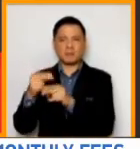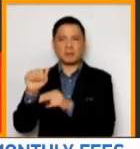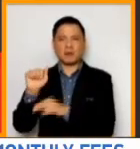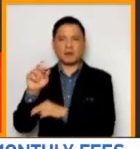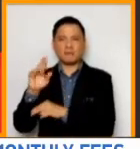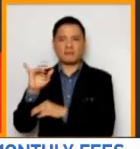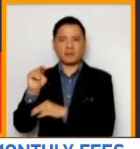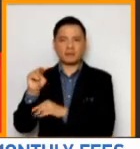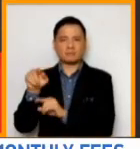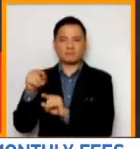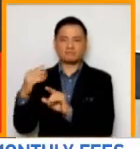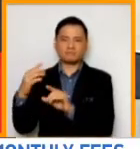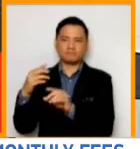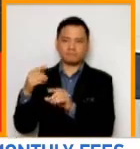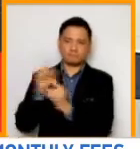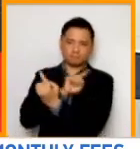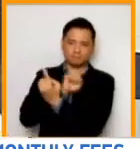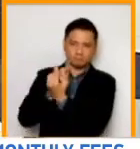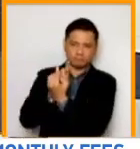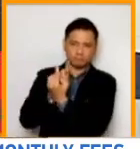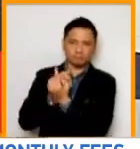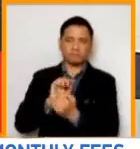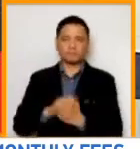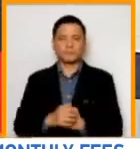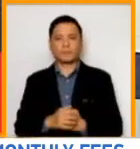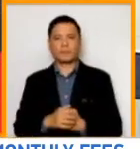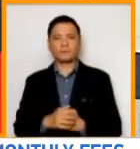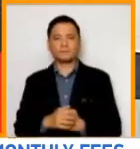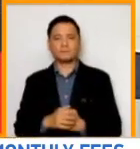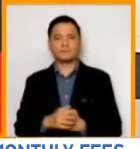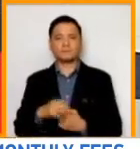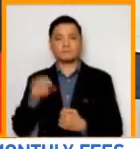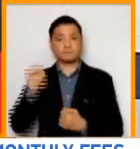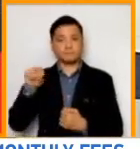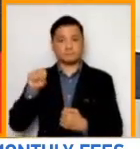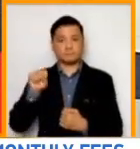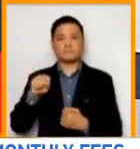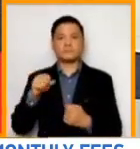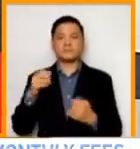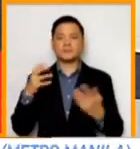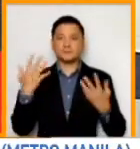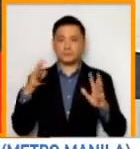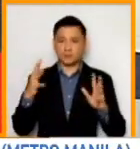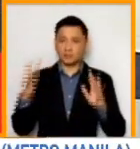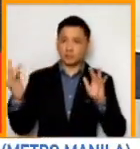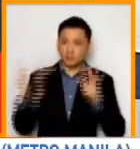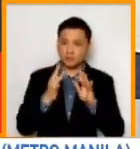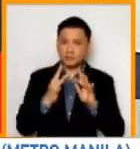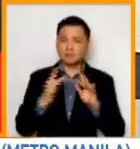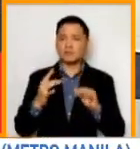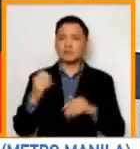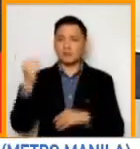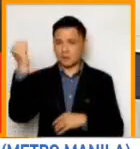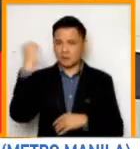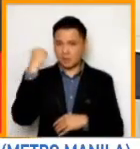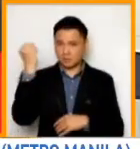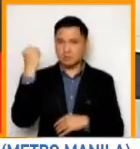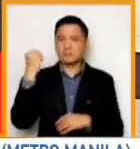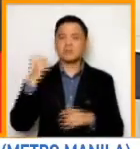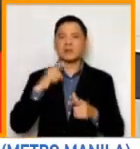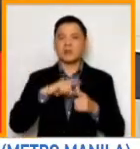Kinuha natin yung contact at nagpositibo nga, lumutang siya doon sa area at walang sinayang na pagkakataon ng ating mga alagad ng